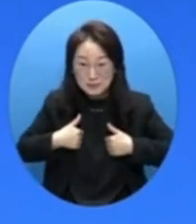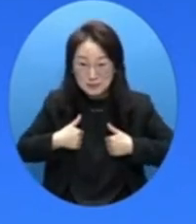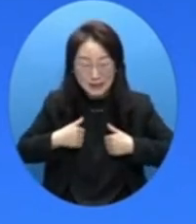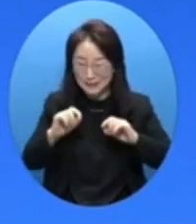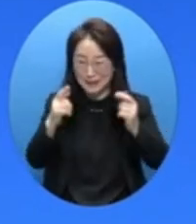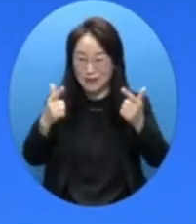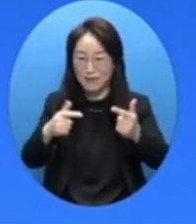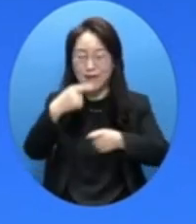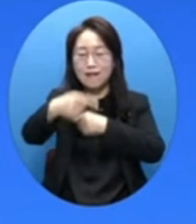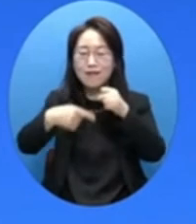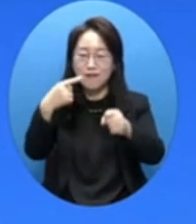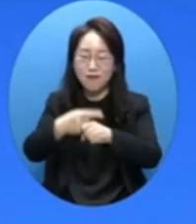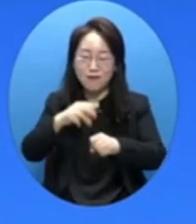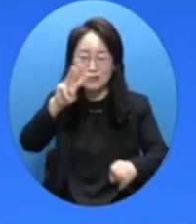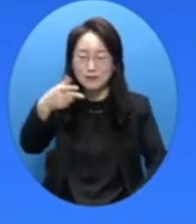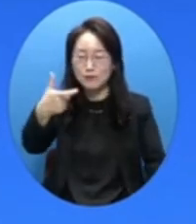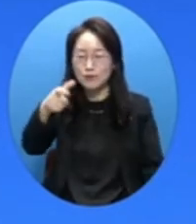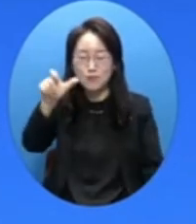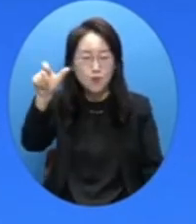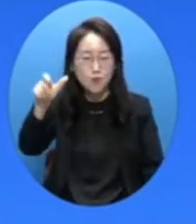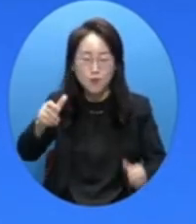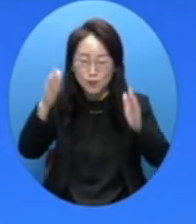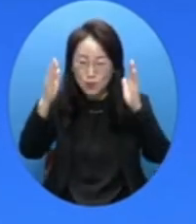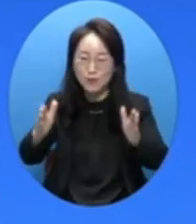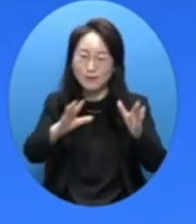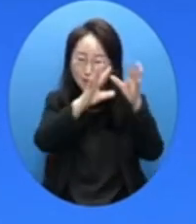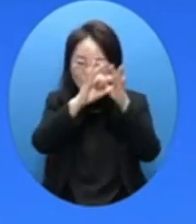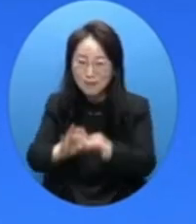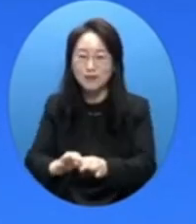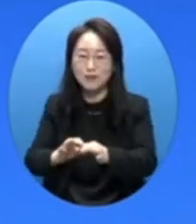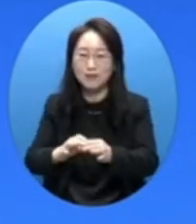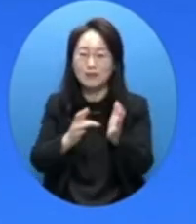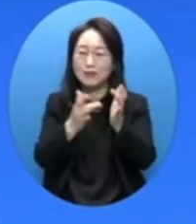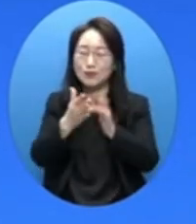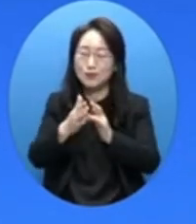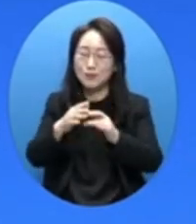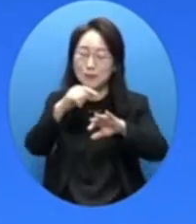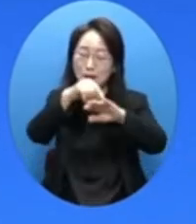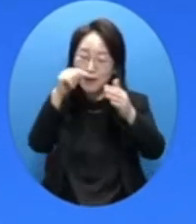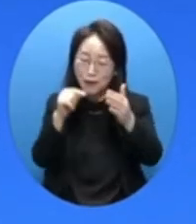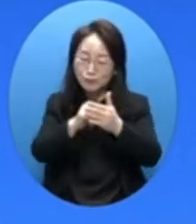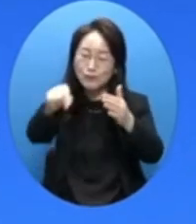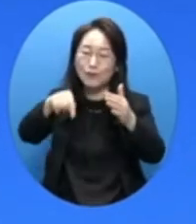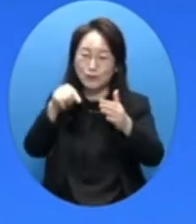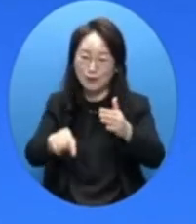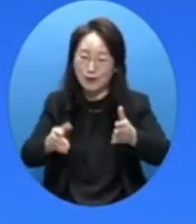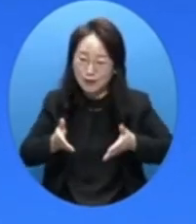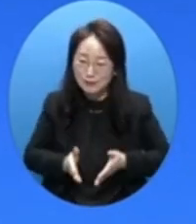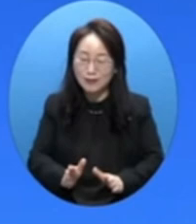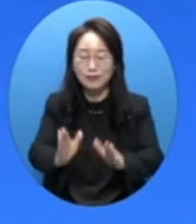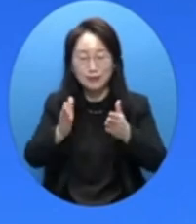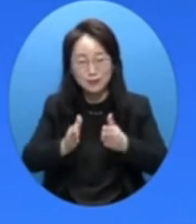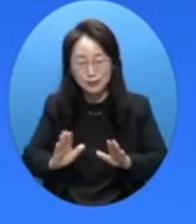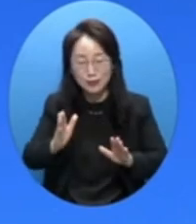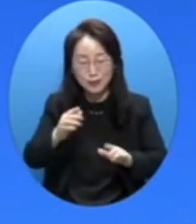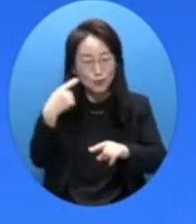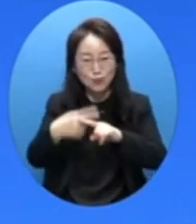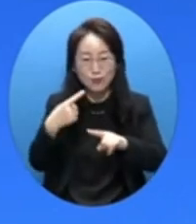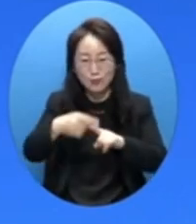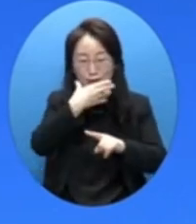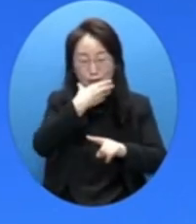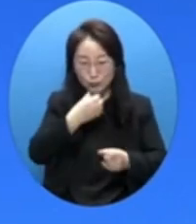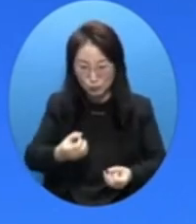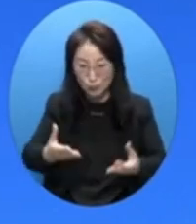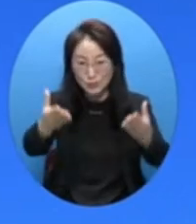365일에 모든 날들이 예수님 우리 마음껏 탄생하는 성탄절이 되기를 주님의 이름으로